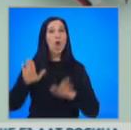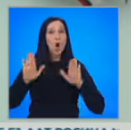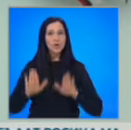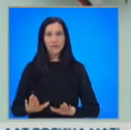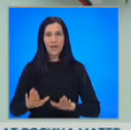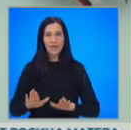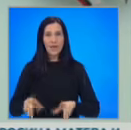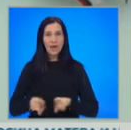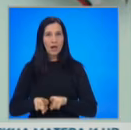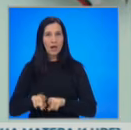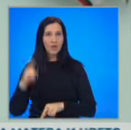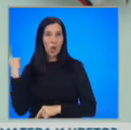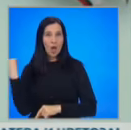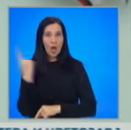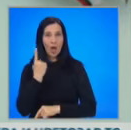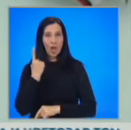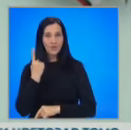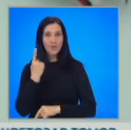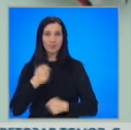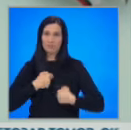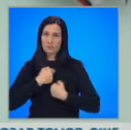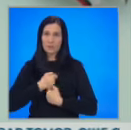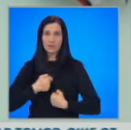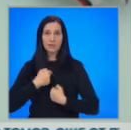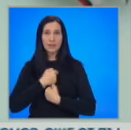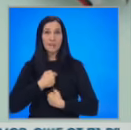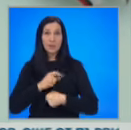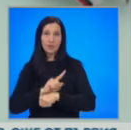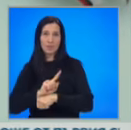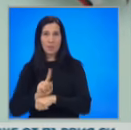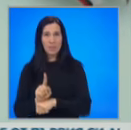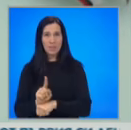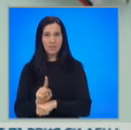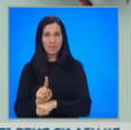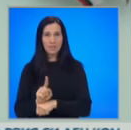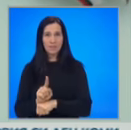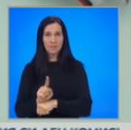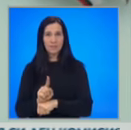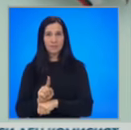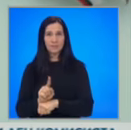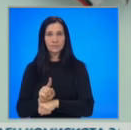като един драматичен жалон в